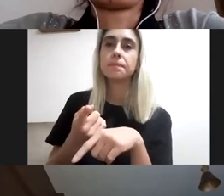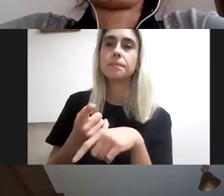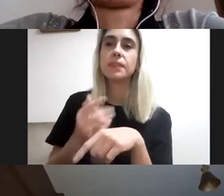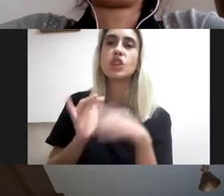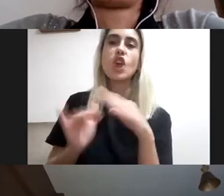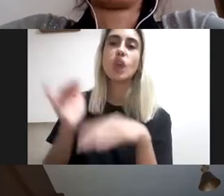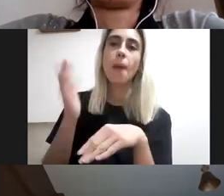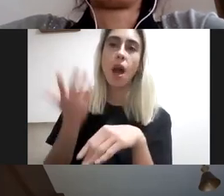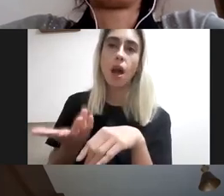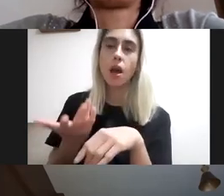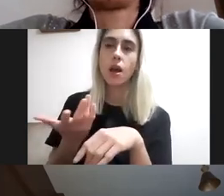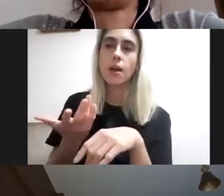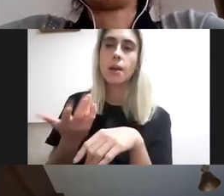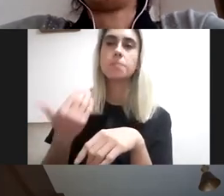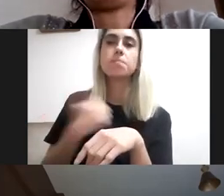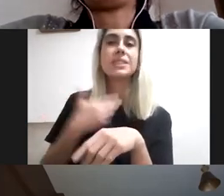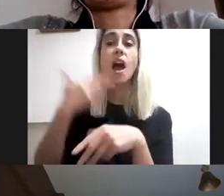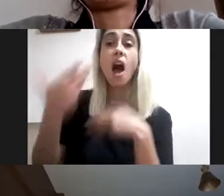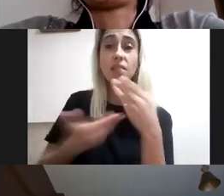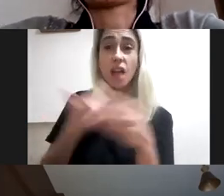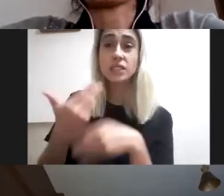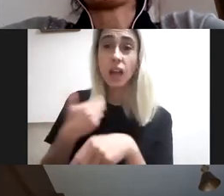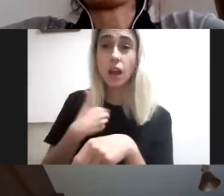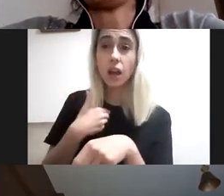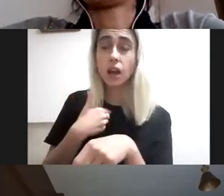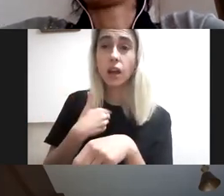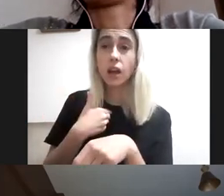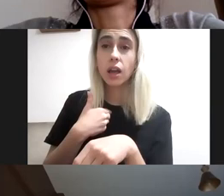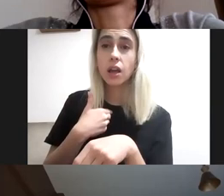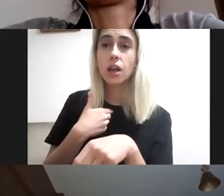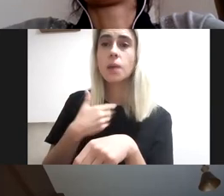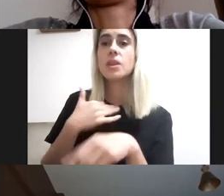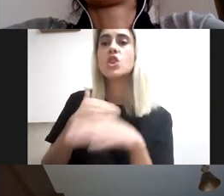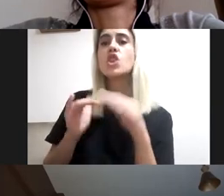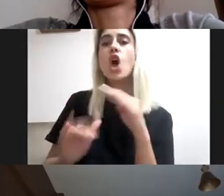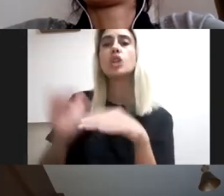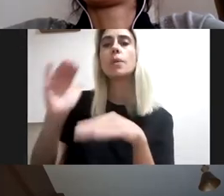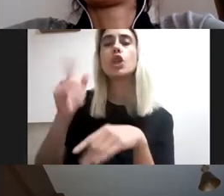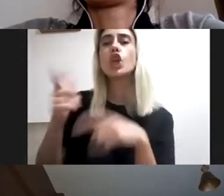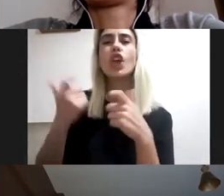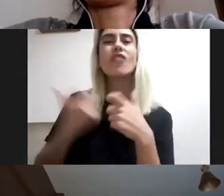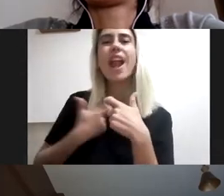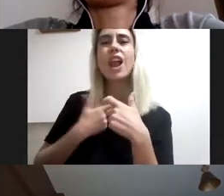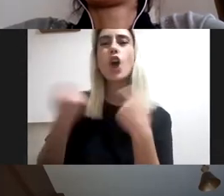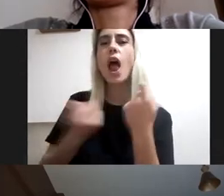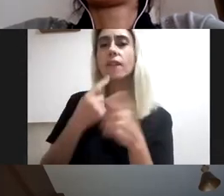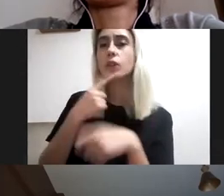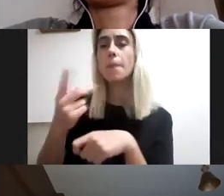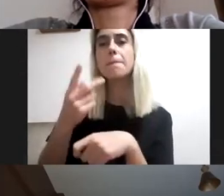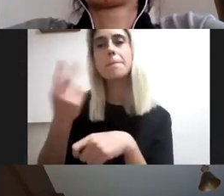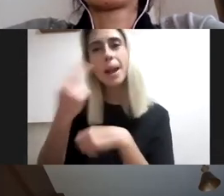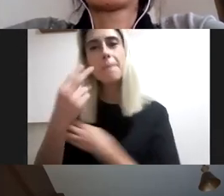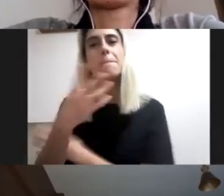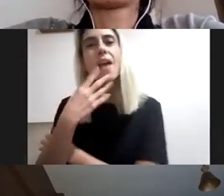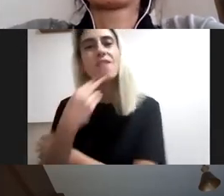yaşamak. Yani bizler anlatsak, ben bazen yaşadığımda güvenlik görevlilerini anlatıyorum. Bakın beyefendi, hanımefendi,